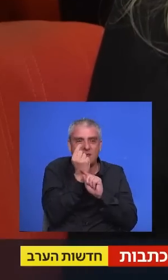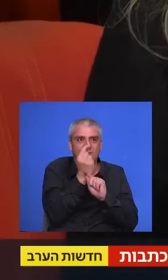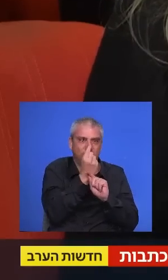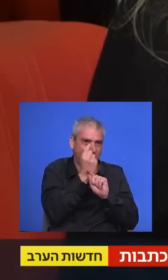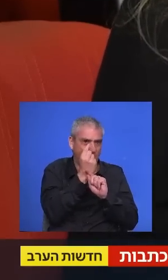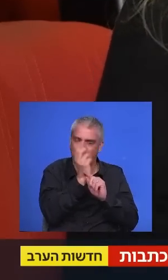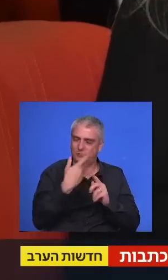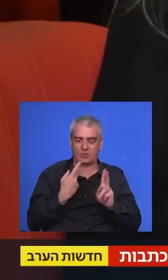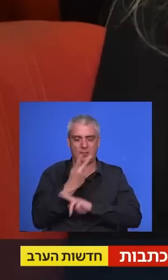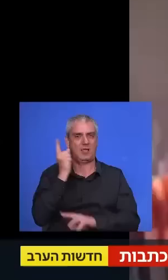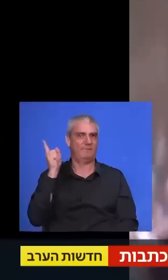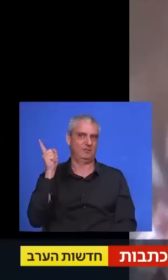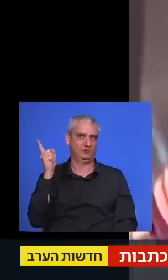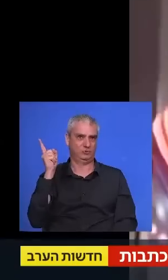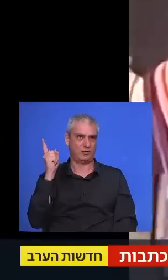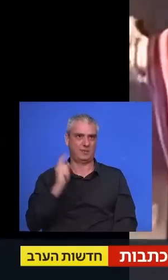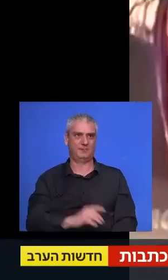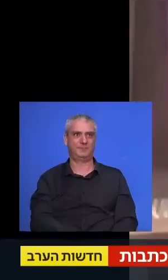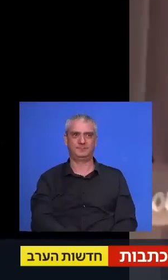את מה שעברתי שם.